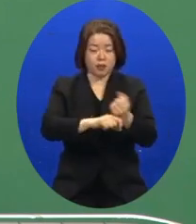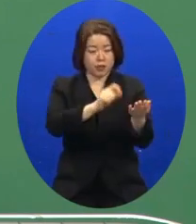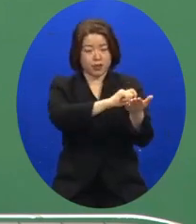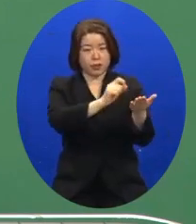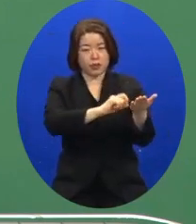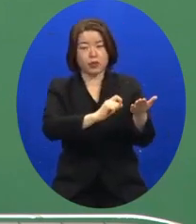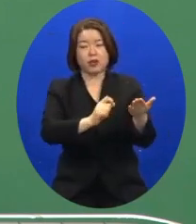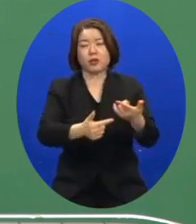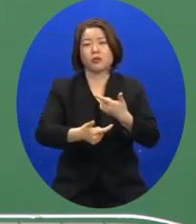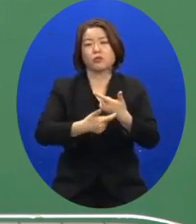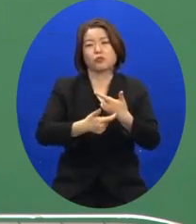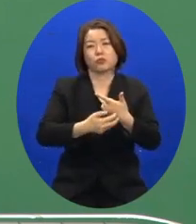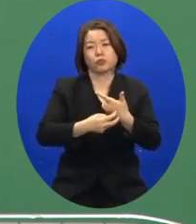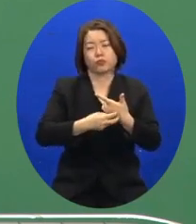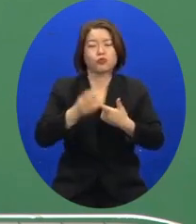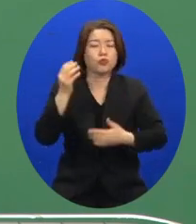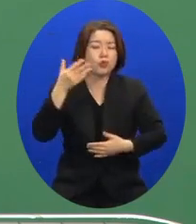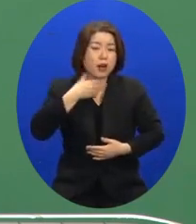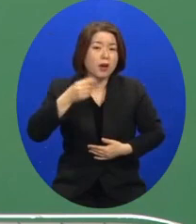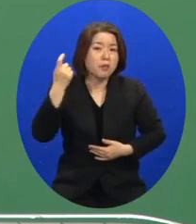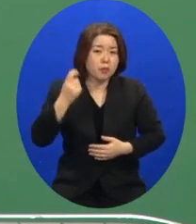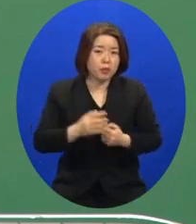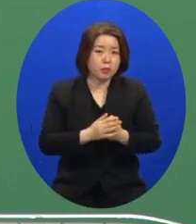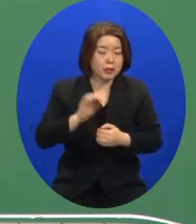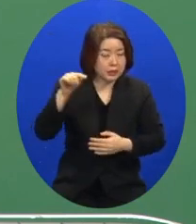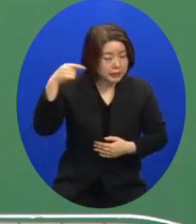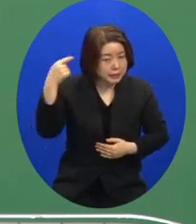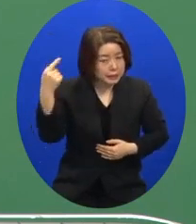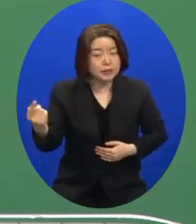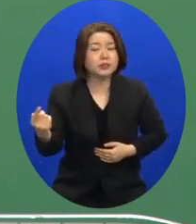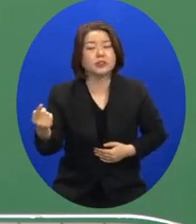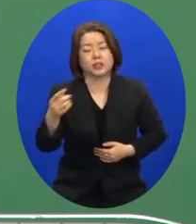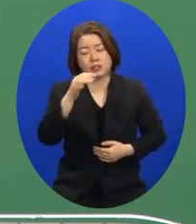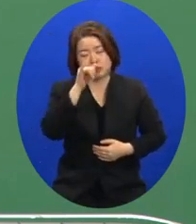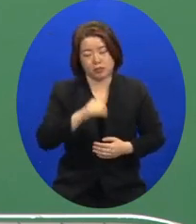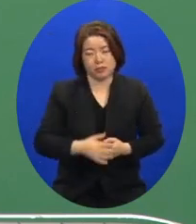것이 누가복음입니다. 그 뒤에 누가복음이 나온 거예요.